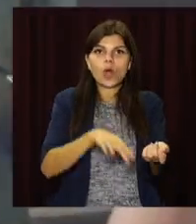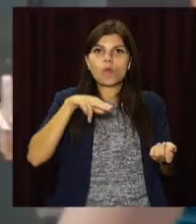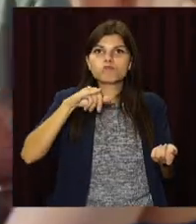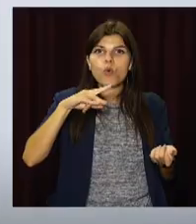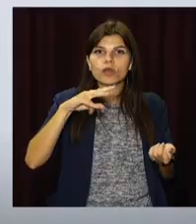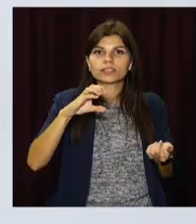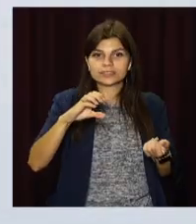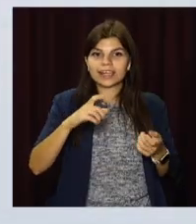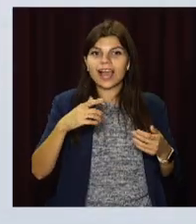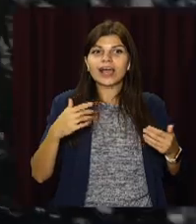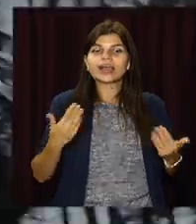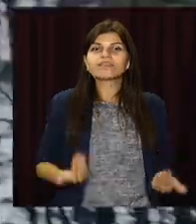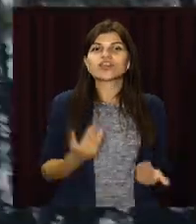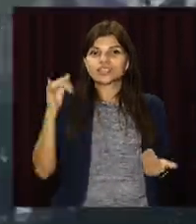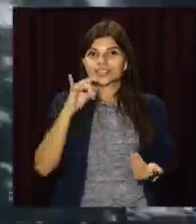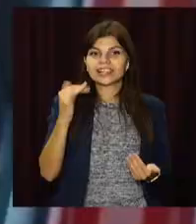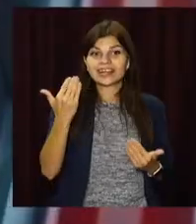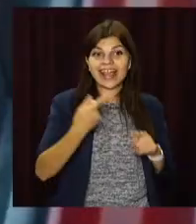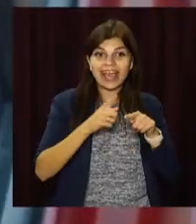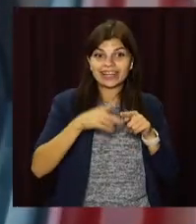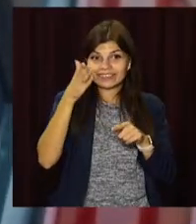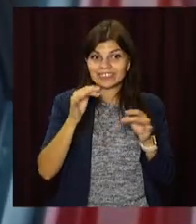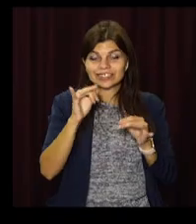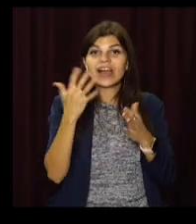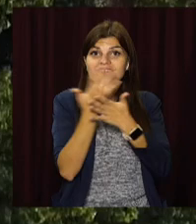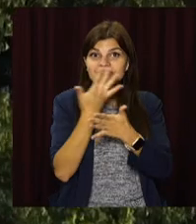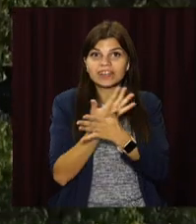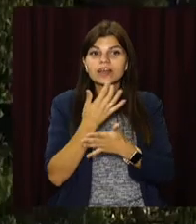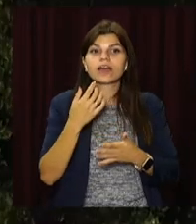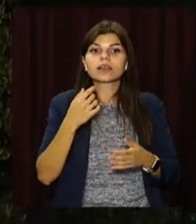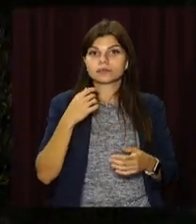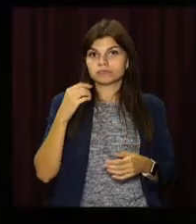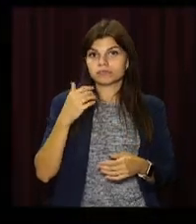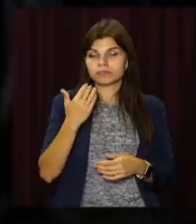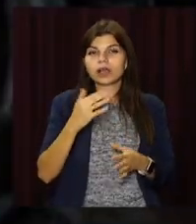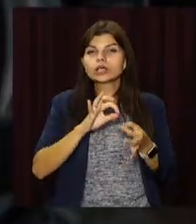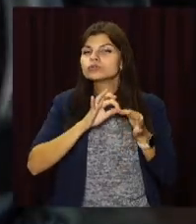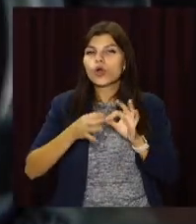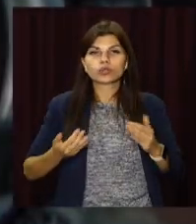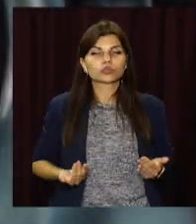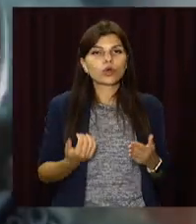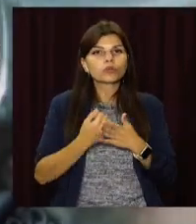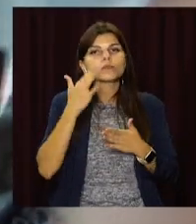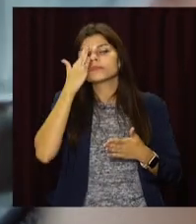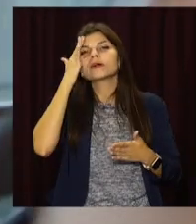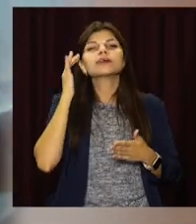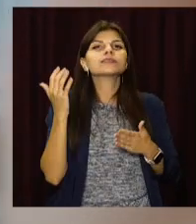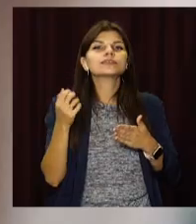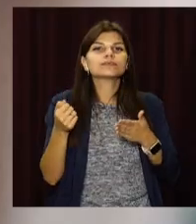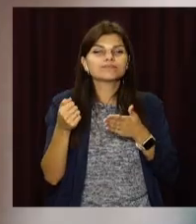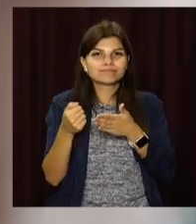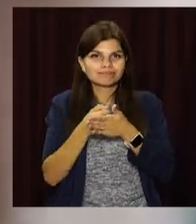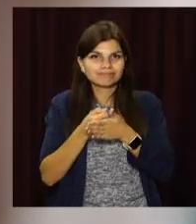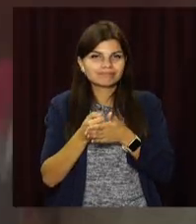за мотивами життєвої історії Оксани Потурчук. Цей фільм – прониклива історія складного шляху до мрії спортсменки, яка